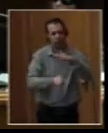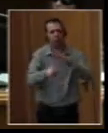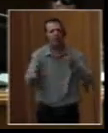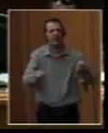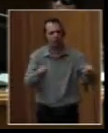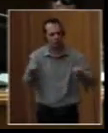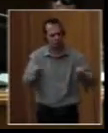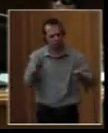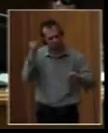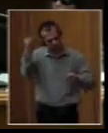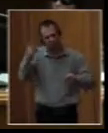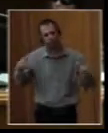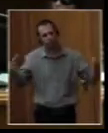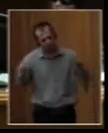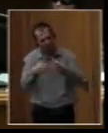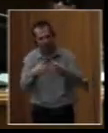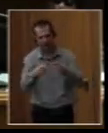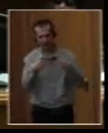Κυρίες και κύριοι,